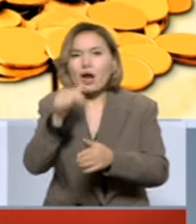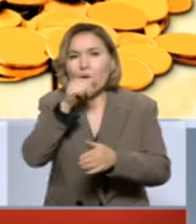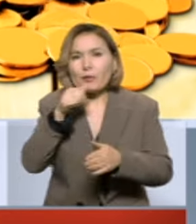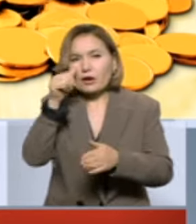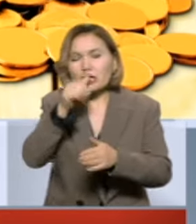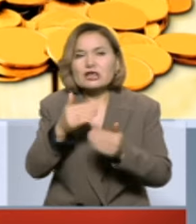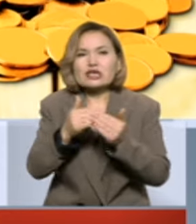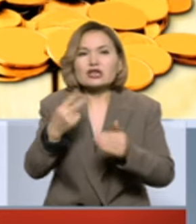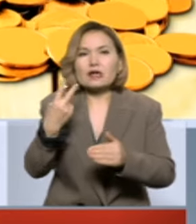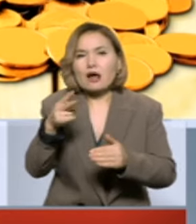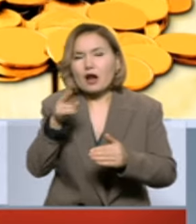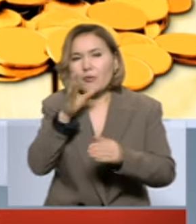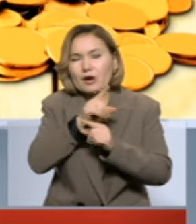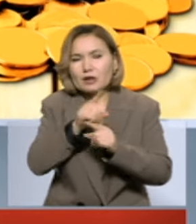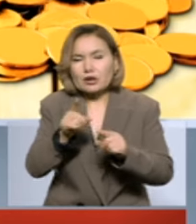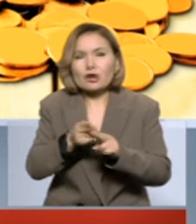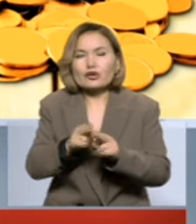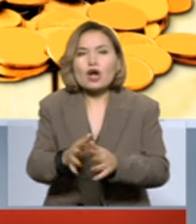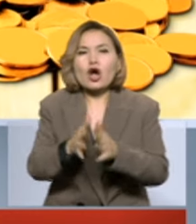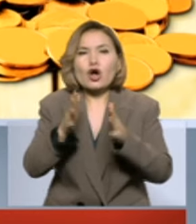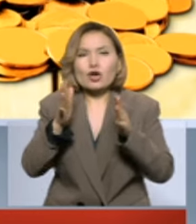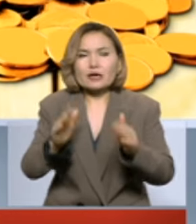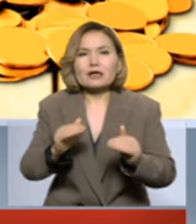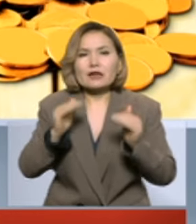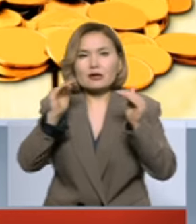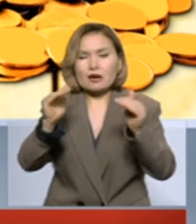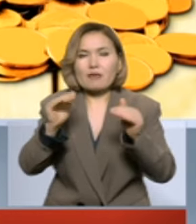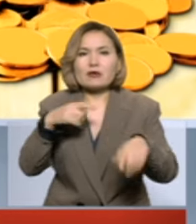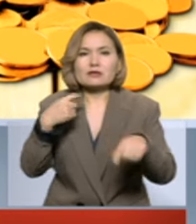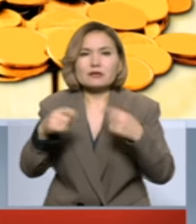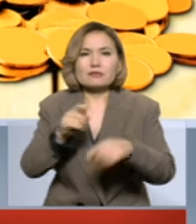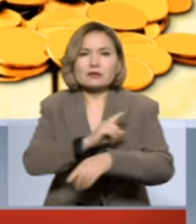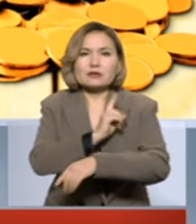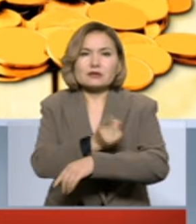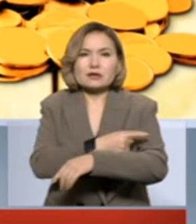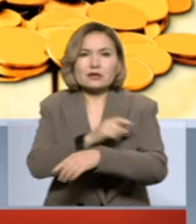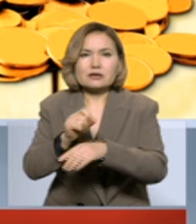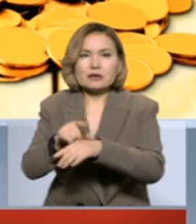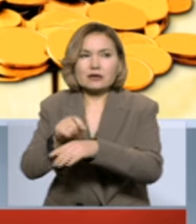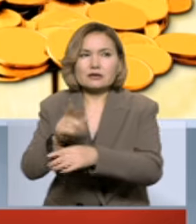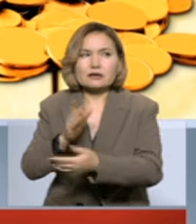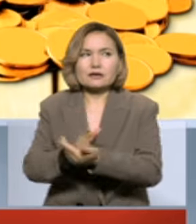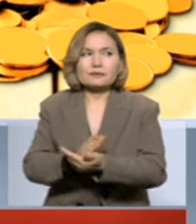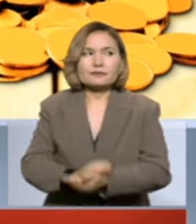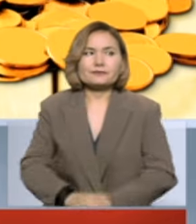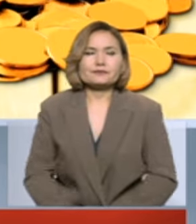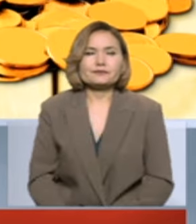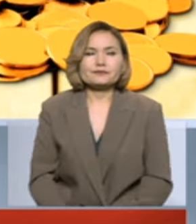былтыр соңғы 20 жылда болмаған ең жоғары деңгейге жеткен.